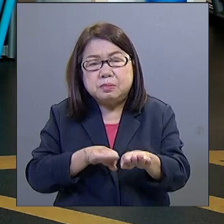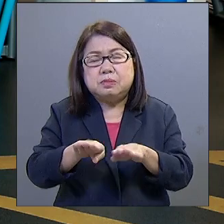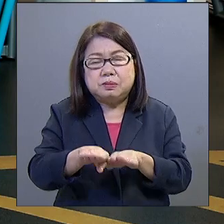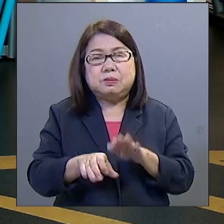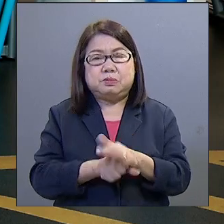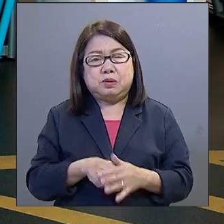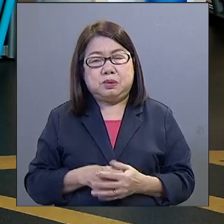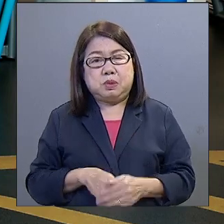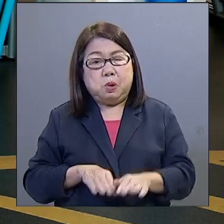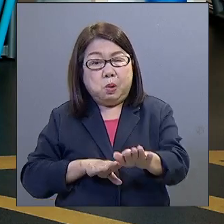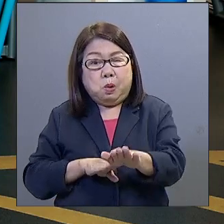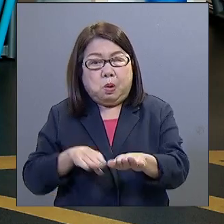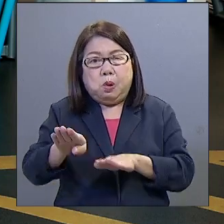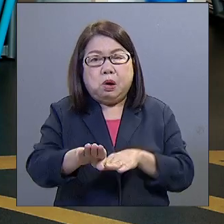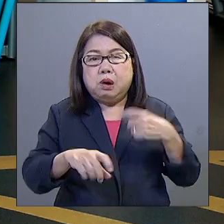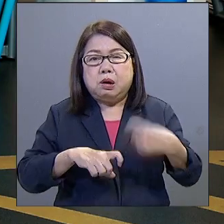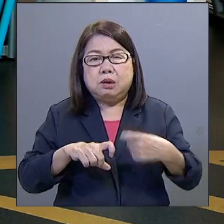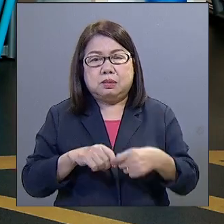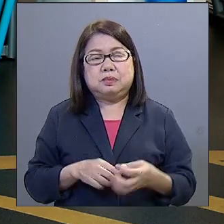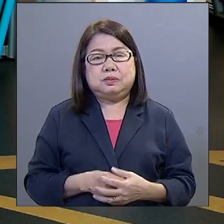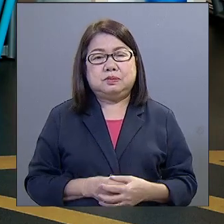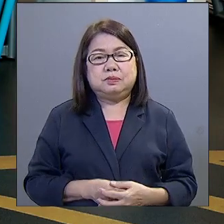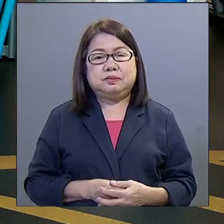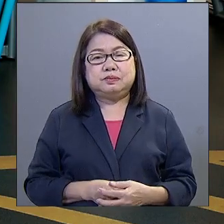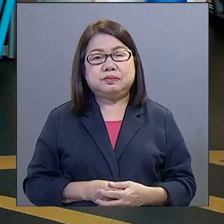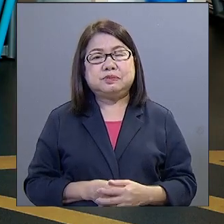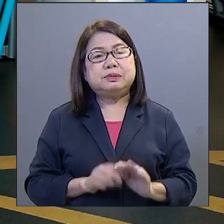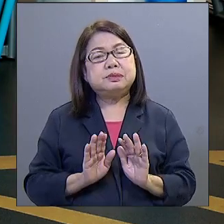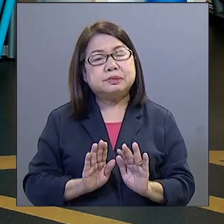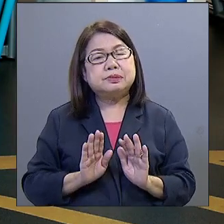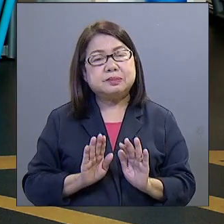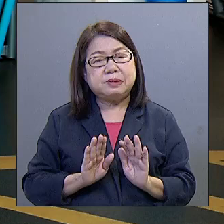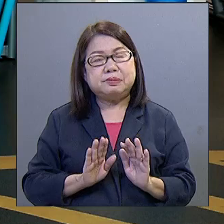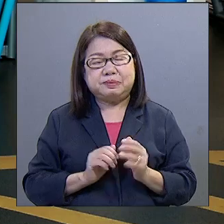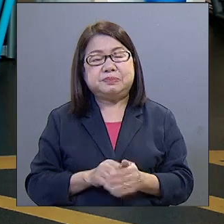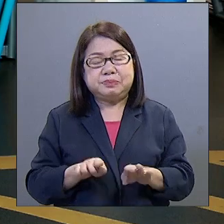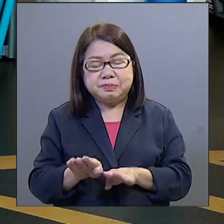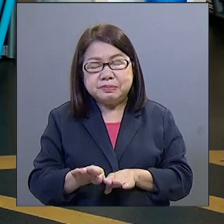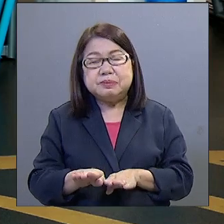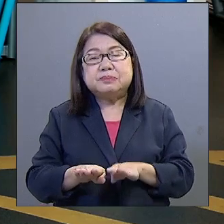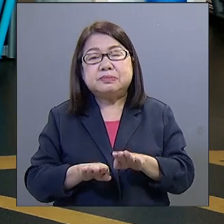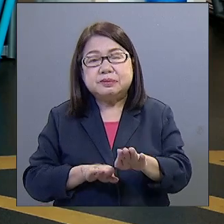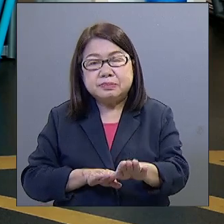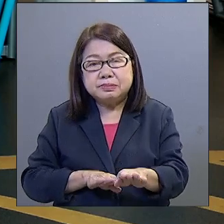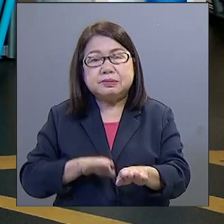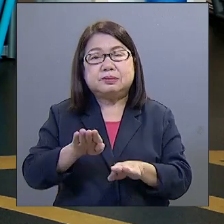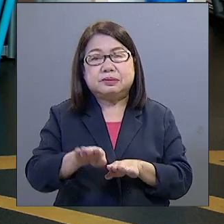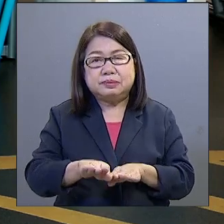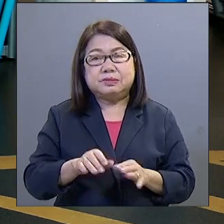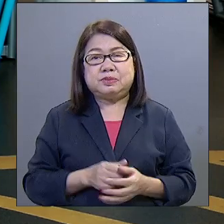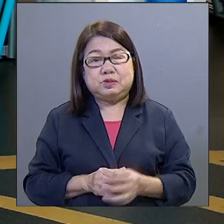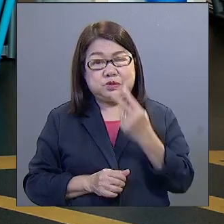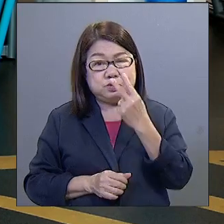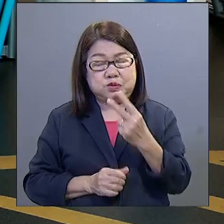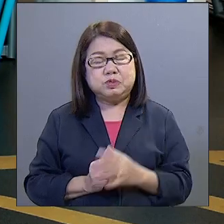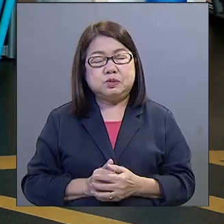เอาครึ่งเท้าก่อน ค่ะ เนาะแล้วก็ครึ่งเท้าแล้วก็ให้ค่อยๆไต่ขาขึ้นไปเรื่อยๆค่ะจนผู้สูงอายุมั่